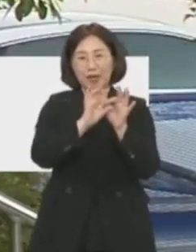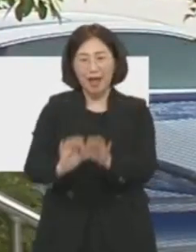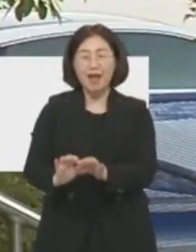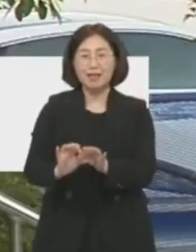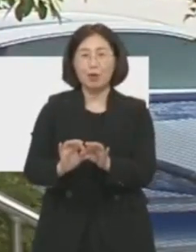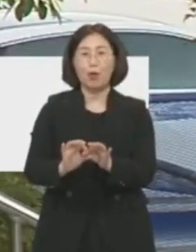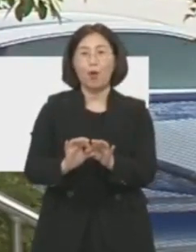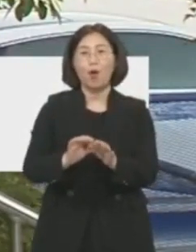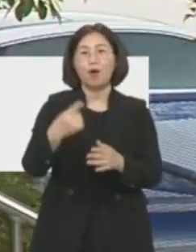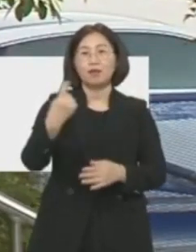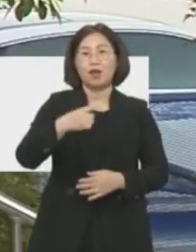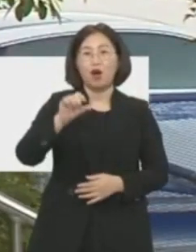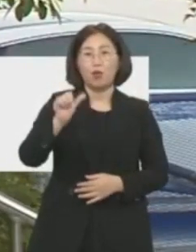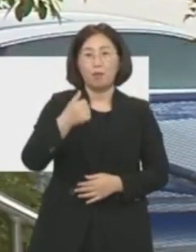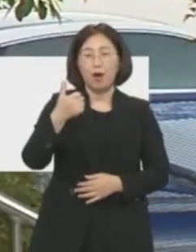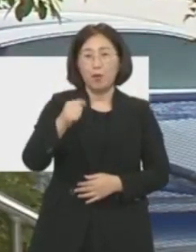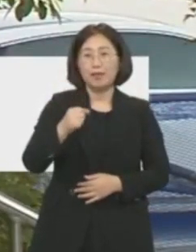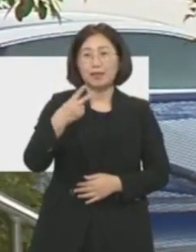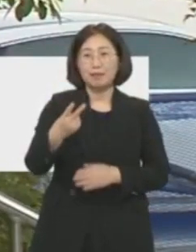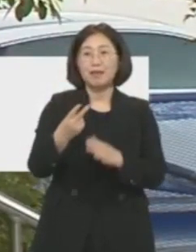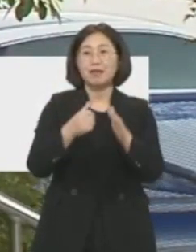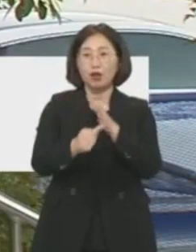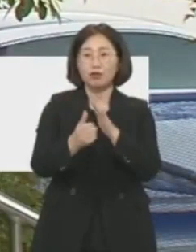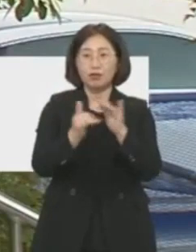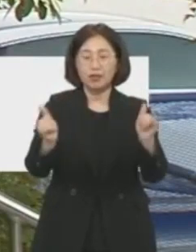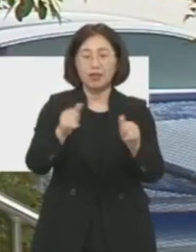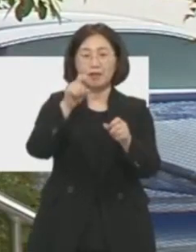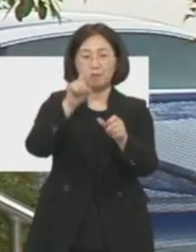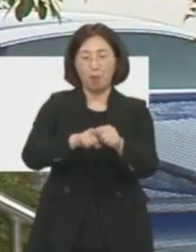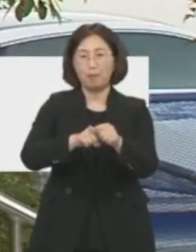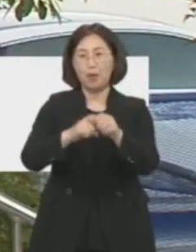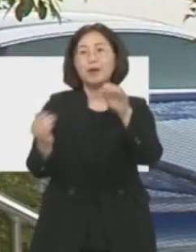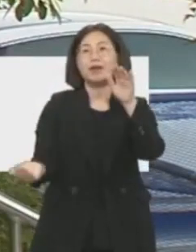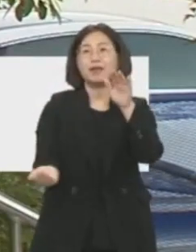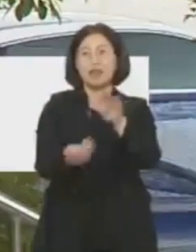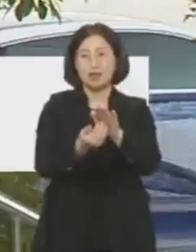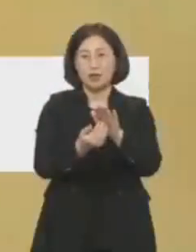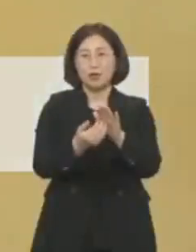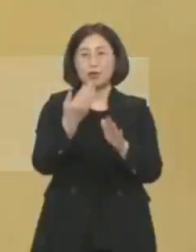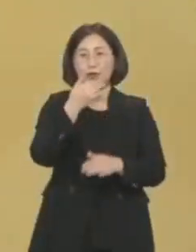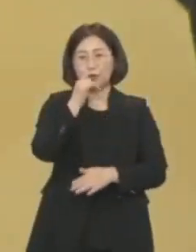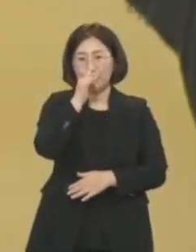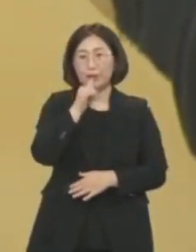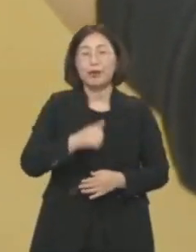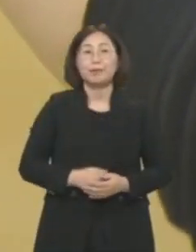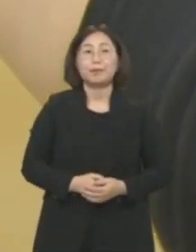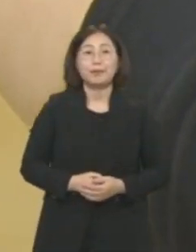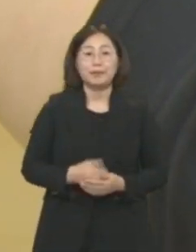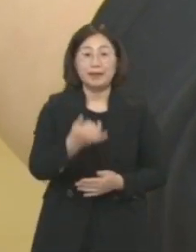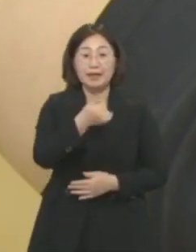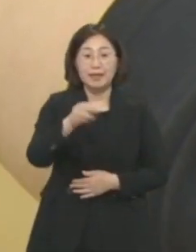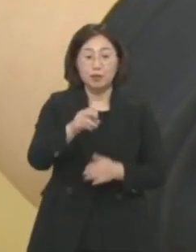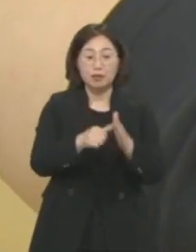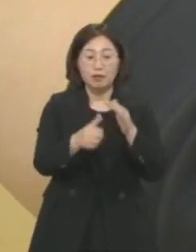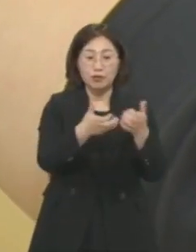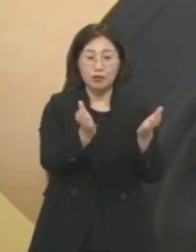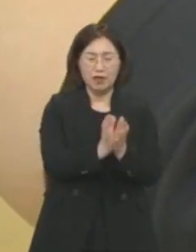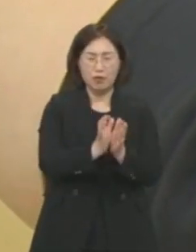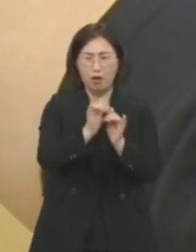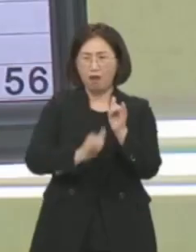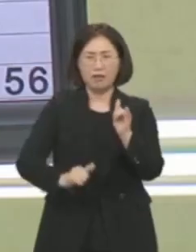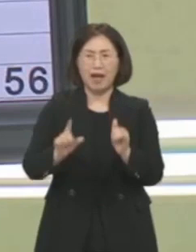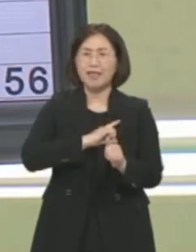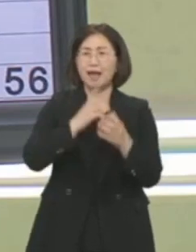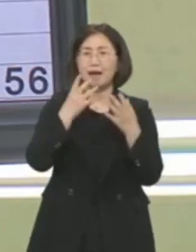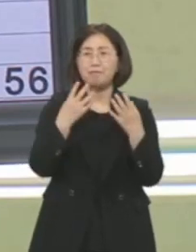우리 1,552명의 선수단이 목표 이상의 성적을 거둘 수 있도록 세종시 선수단도 역대 최고